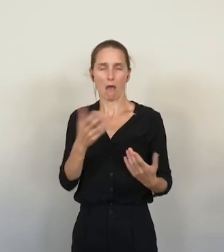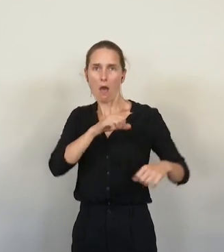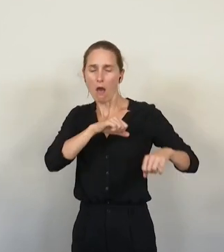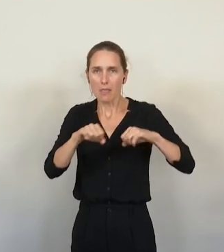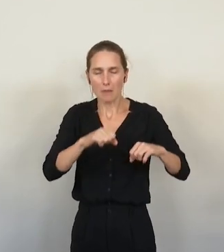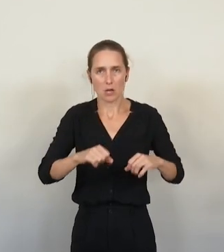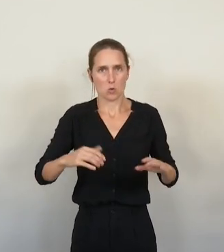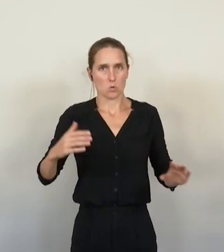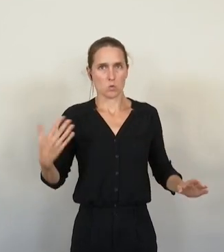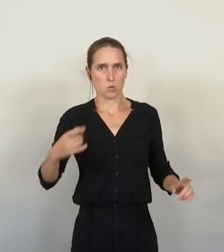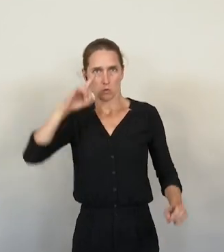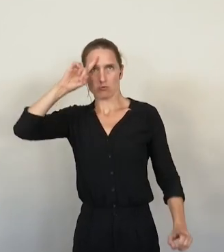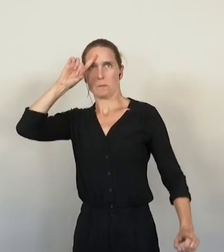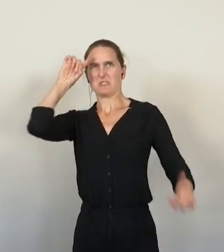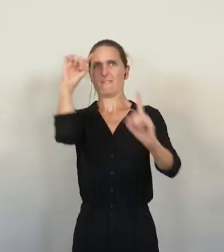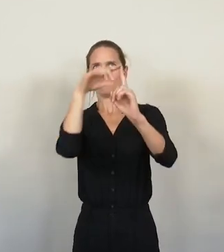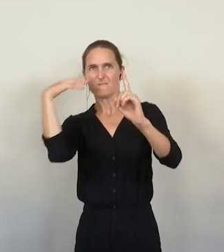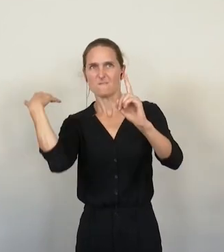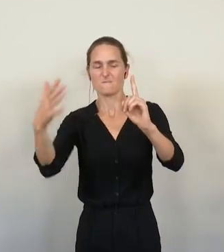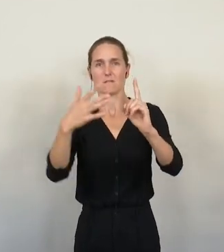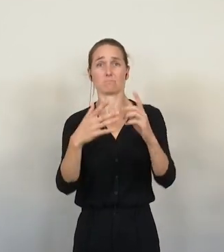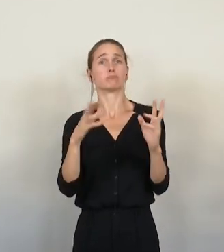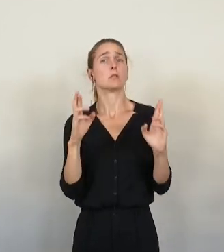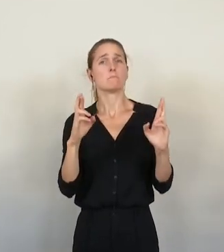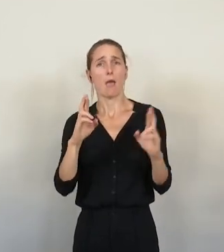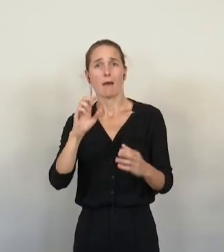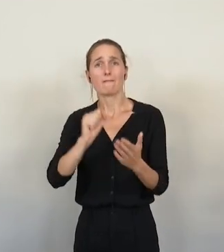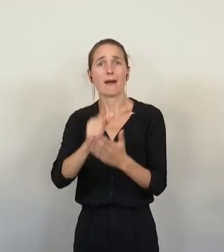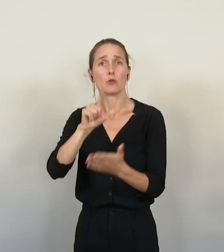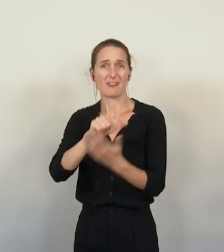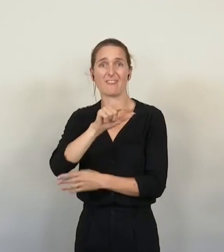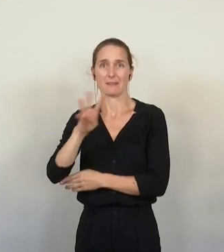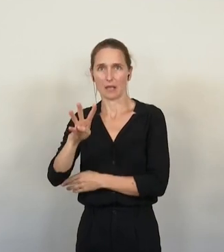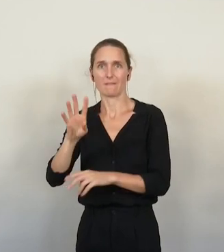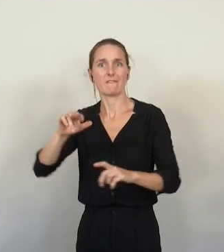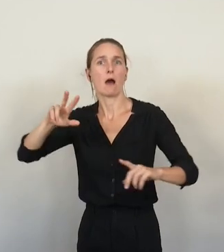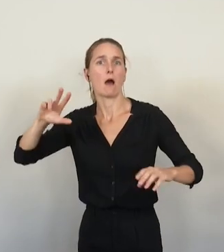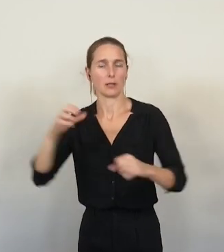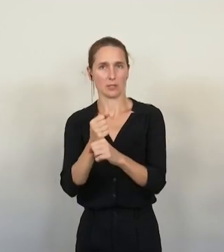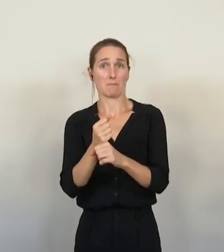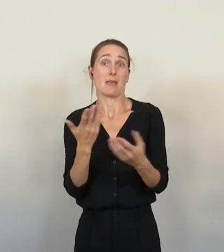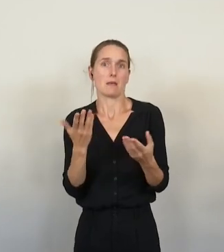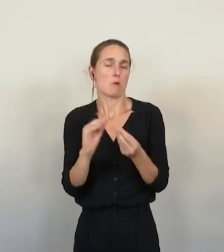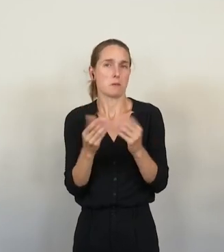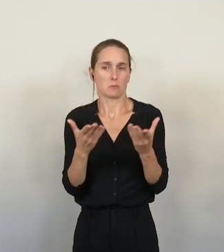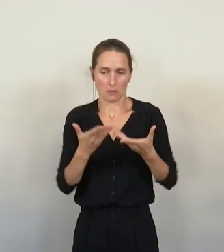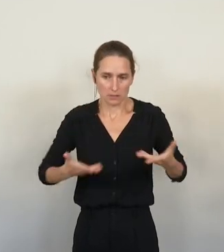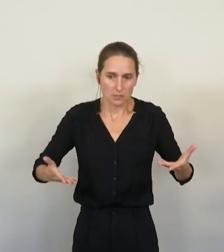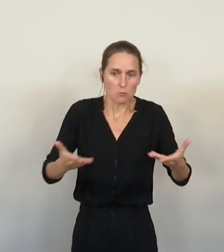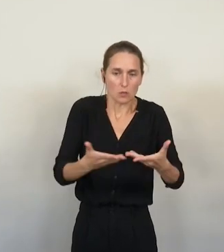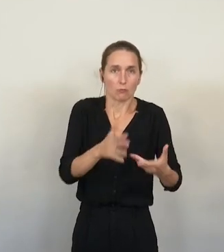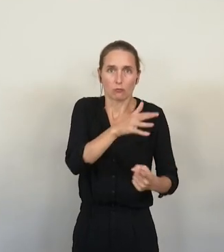devrait être achevée d'ici la fin d'année 2024 cependant du fait de l'urgence du contexte social économique et